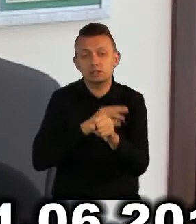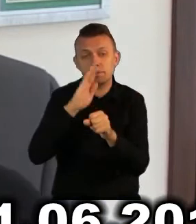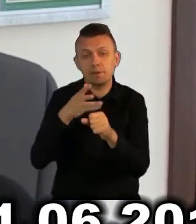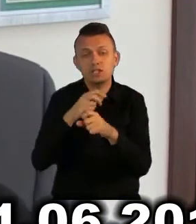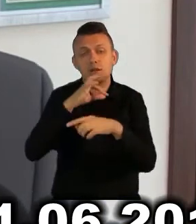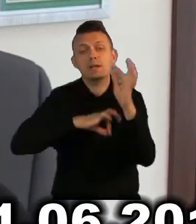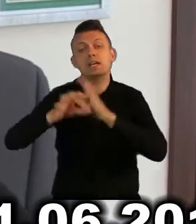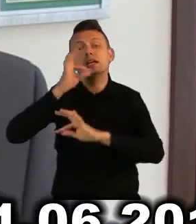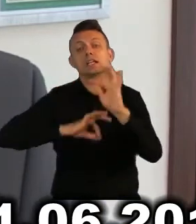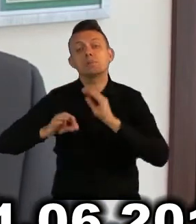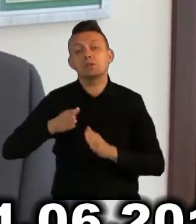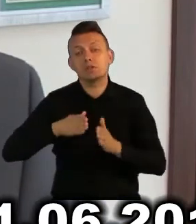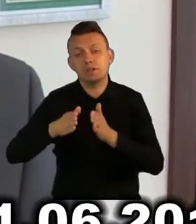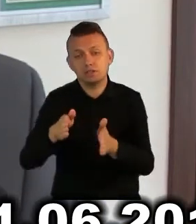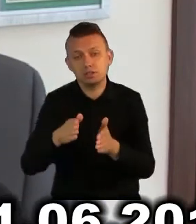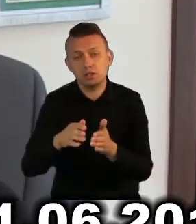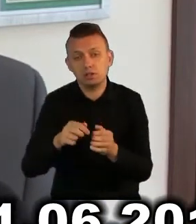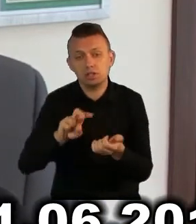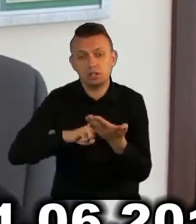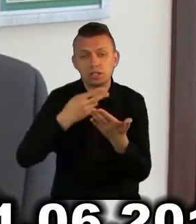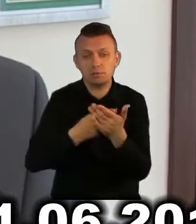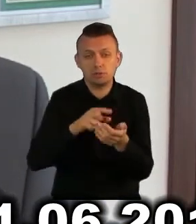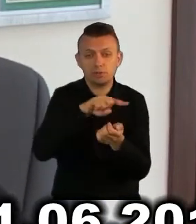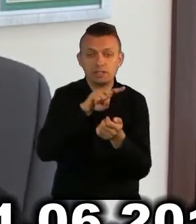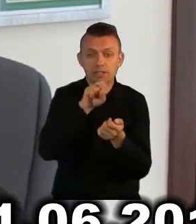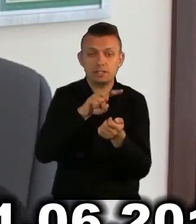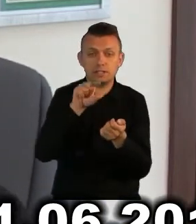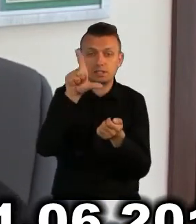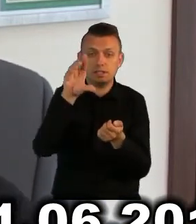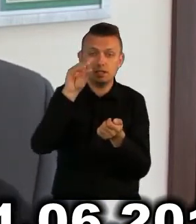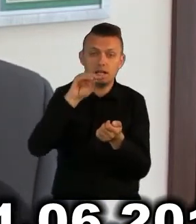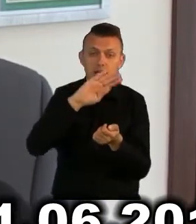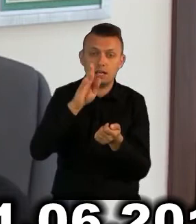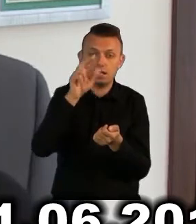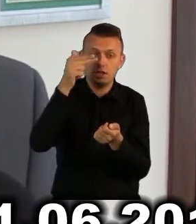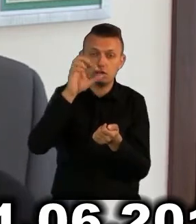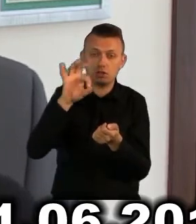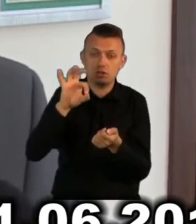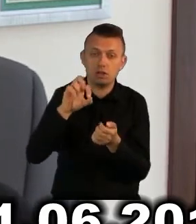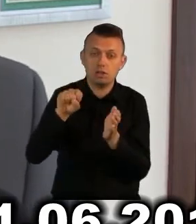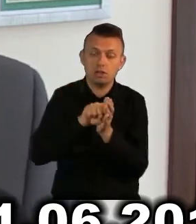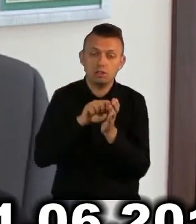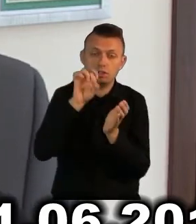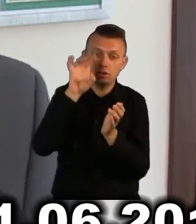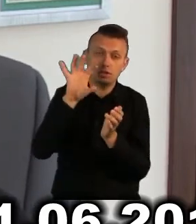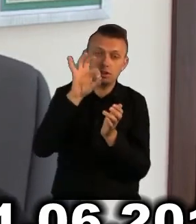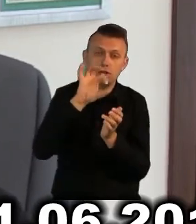Kutno. To jest taka droga, która prowadzi przez Zleszno, odbywa tam do miejscowości Gostków, dalej